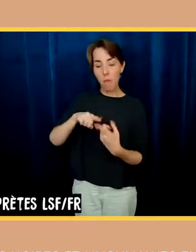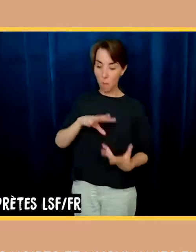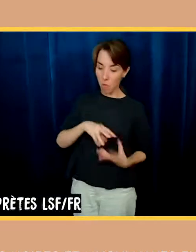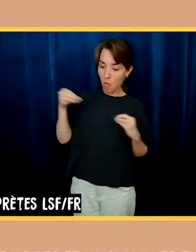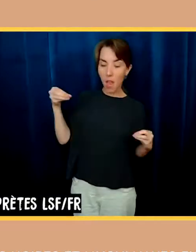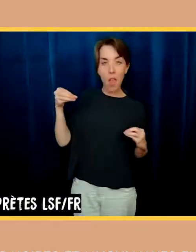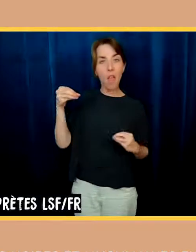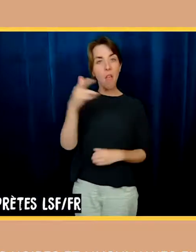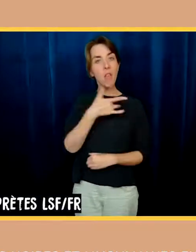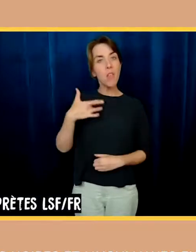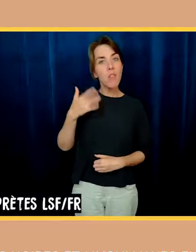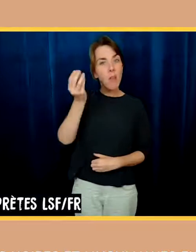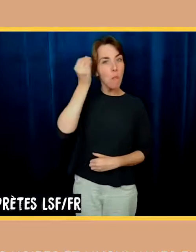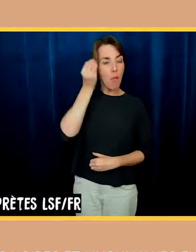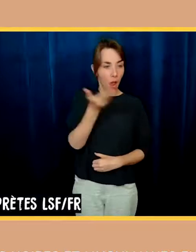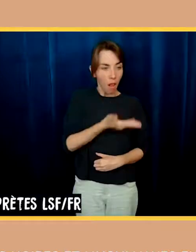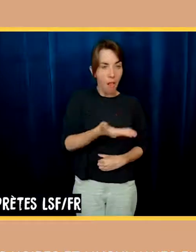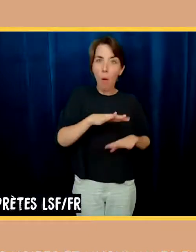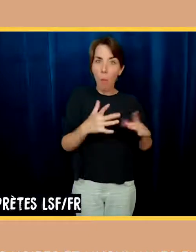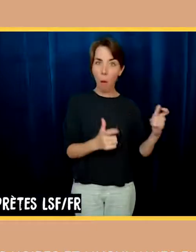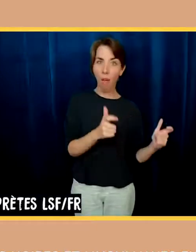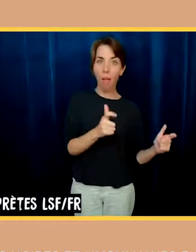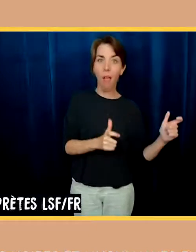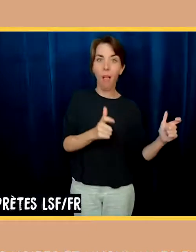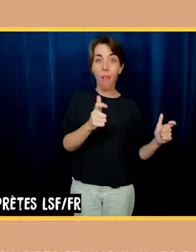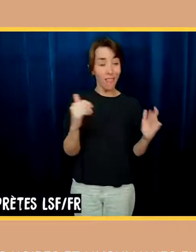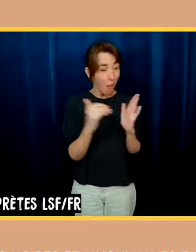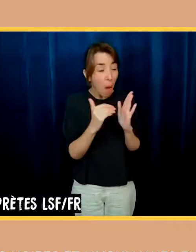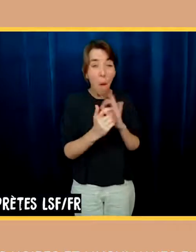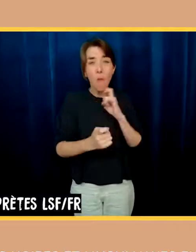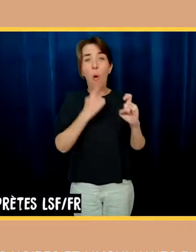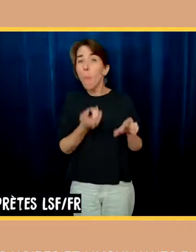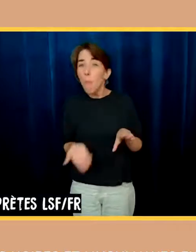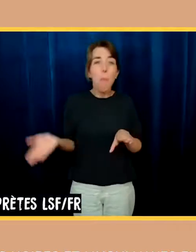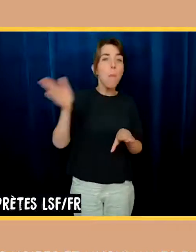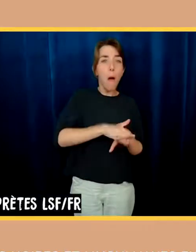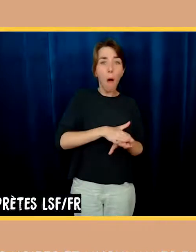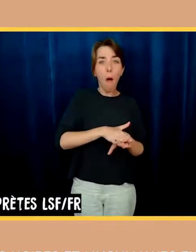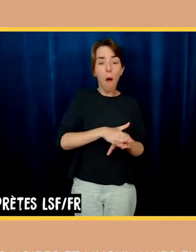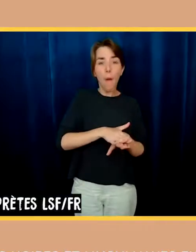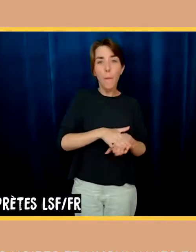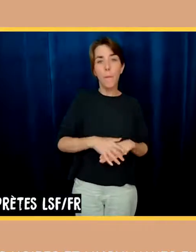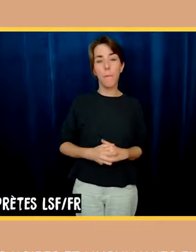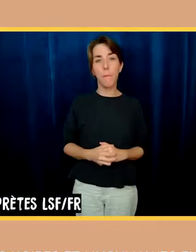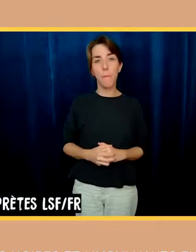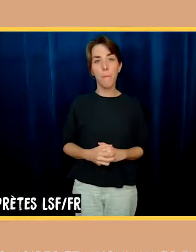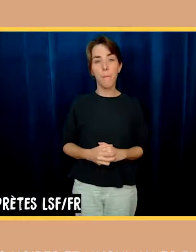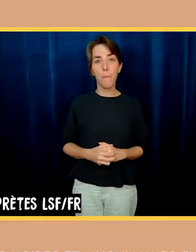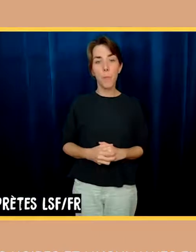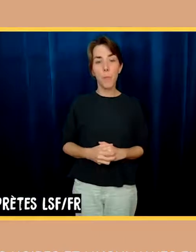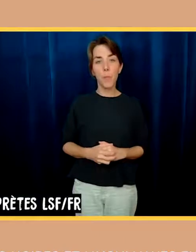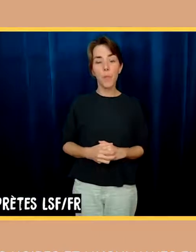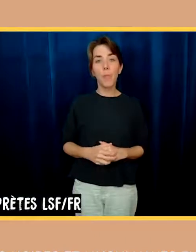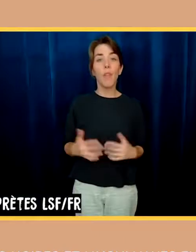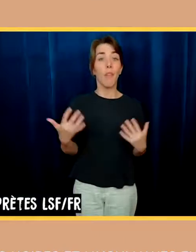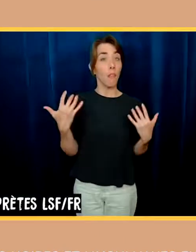santé mentale, comme on l'a dit auparavant. Car il s'agit d'une énième violence qu'on va vivre en tant que femme noire. En plus du racisme